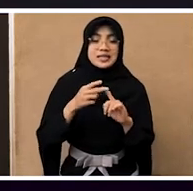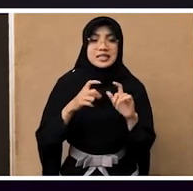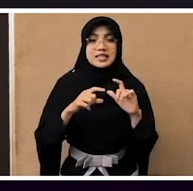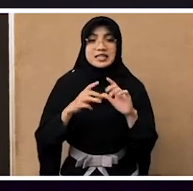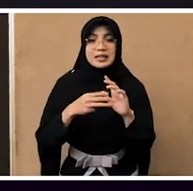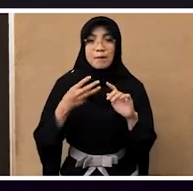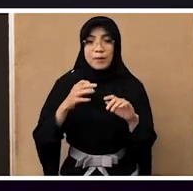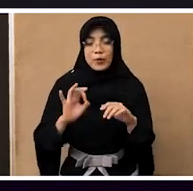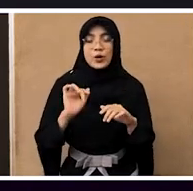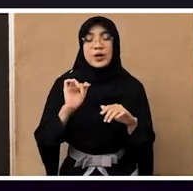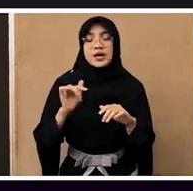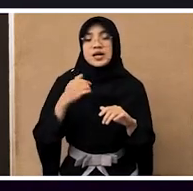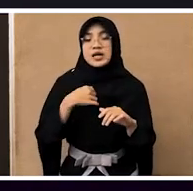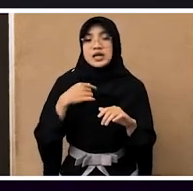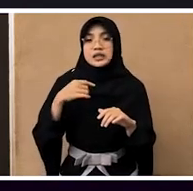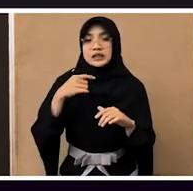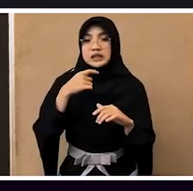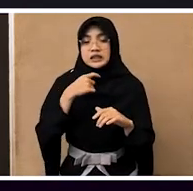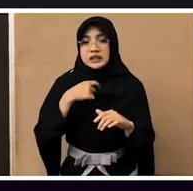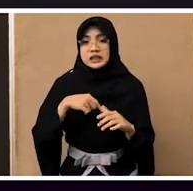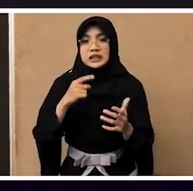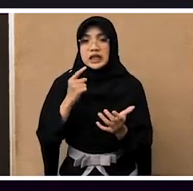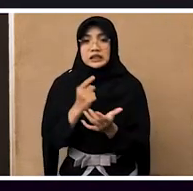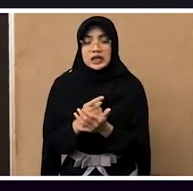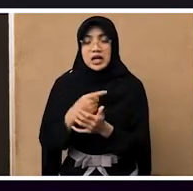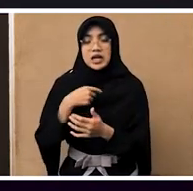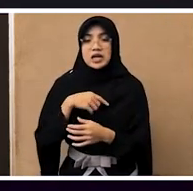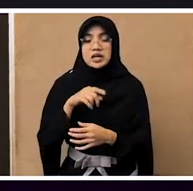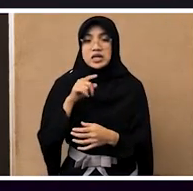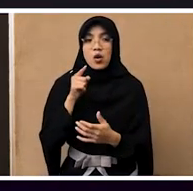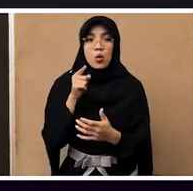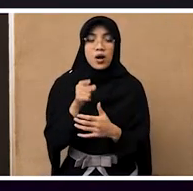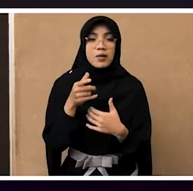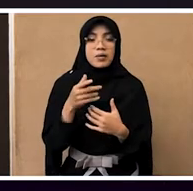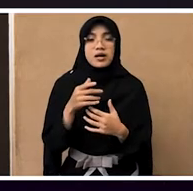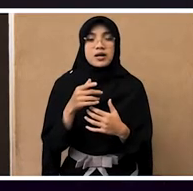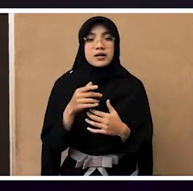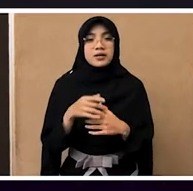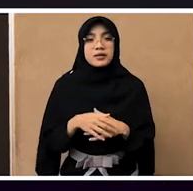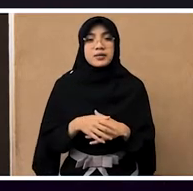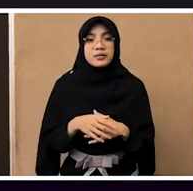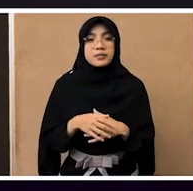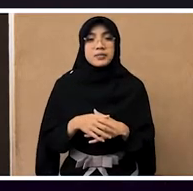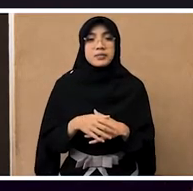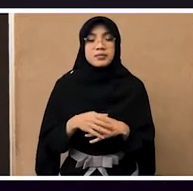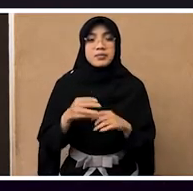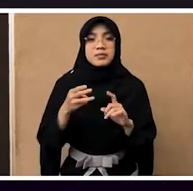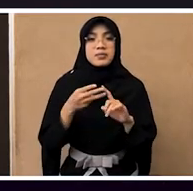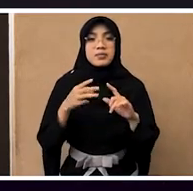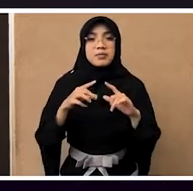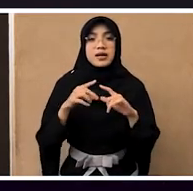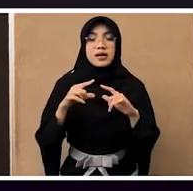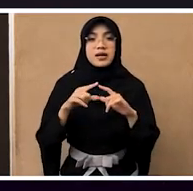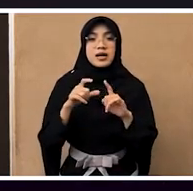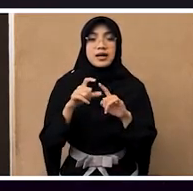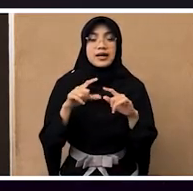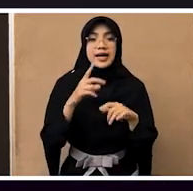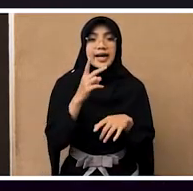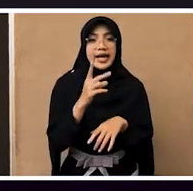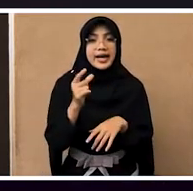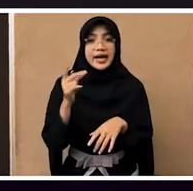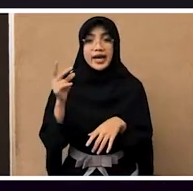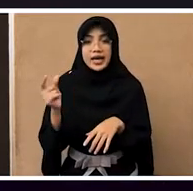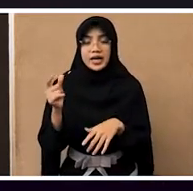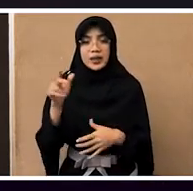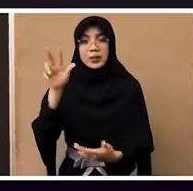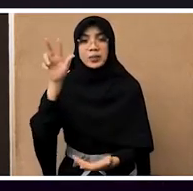anjaksa itu adalah menetap kira-kira begini Jadi Barat daerah RRI itu kan